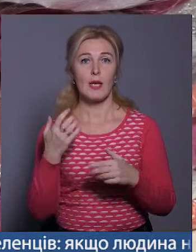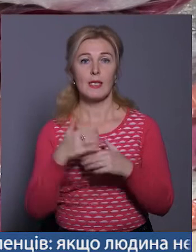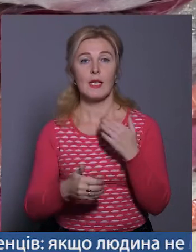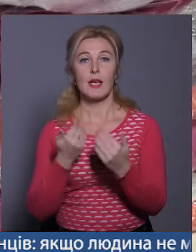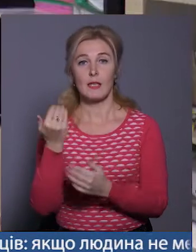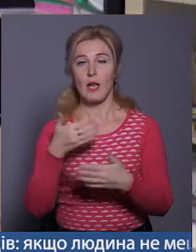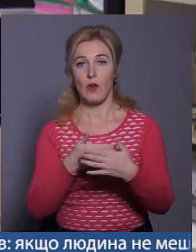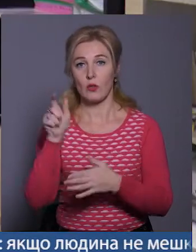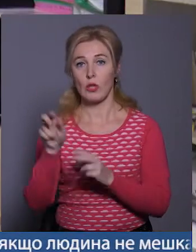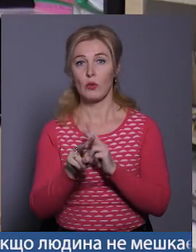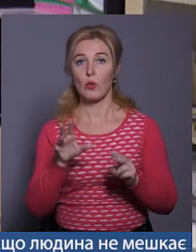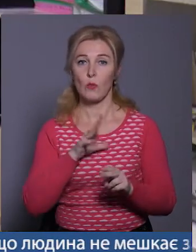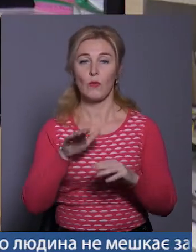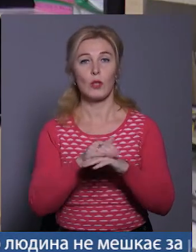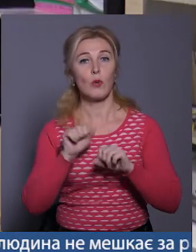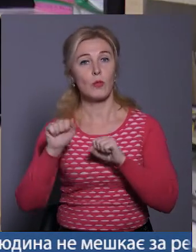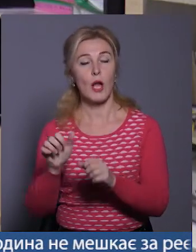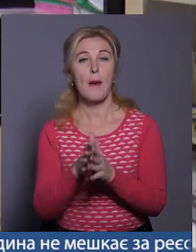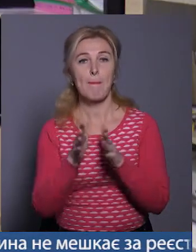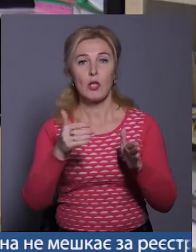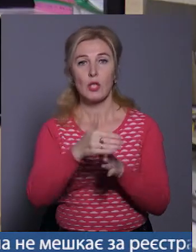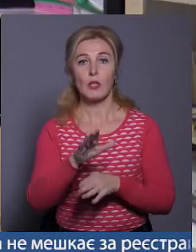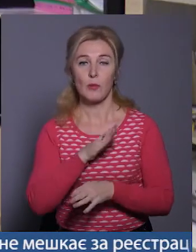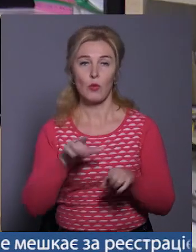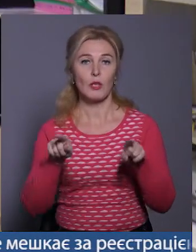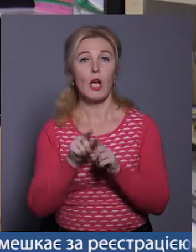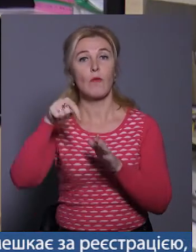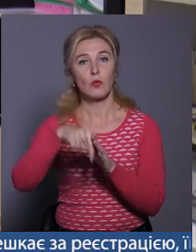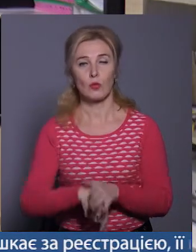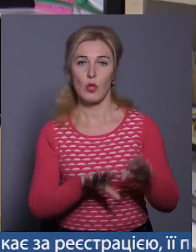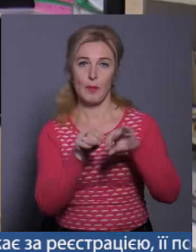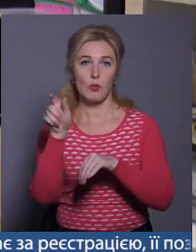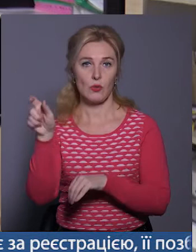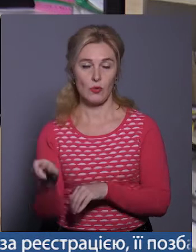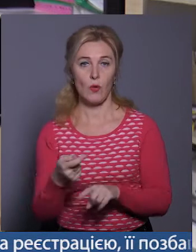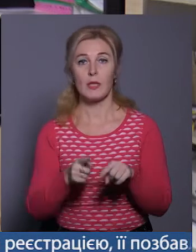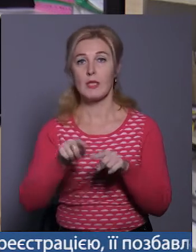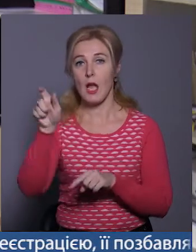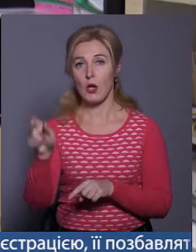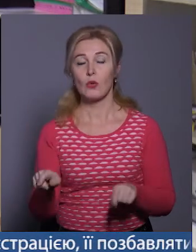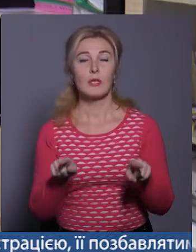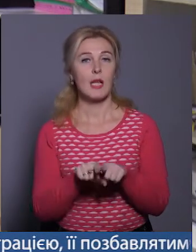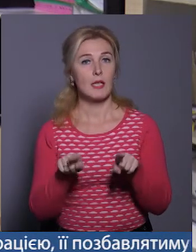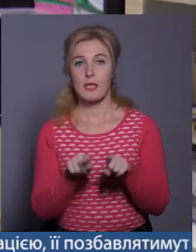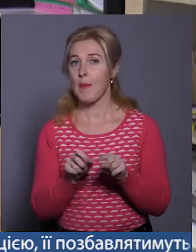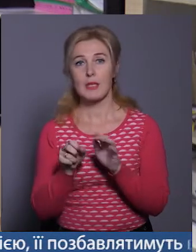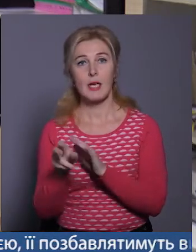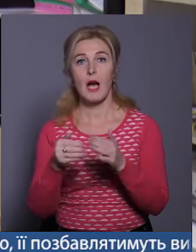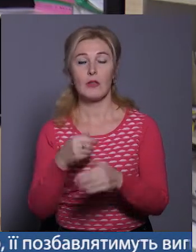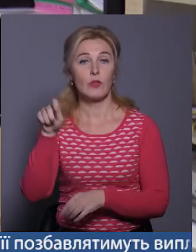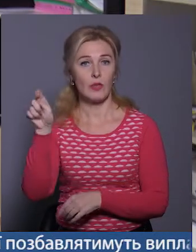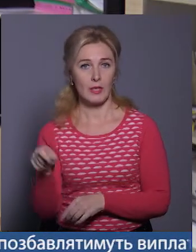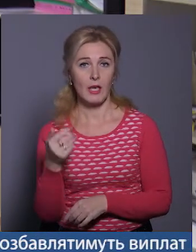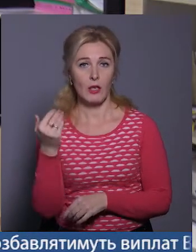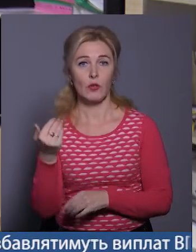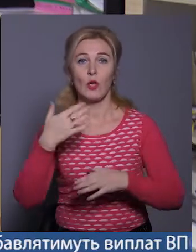які були на доброзахисті, більша частина була з них також внутрішньо переміщені особи. Це люди, які так само тікали від війни, і